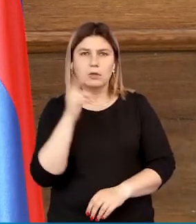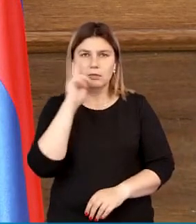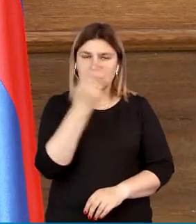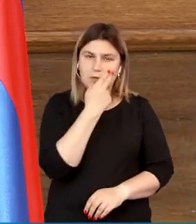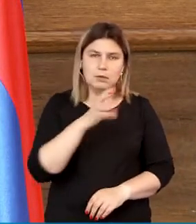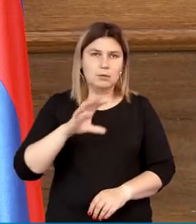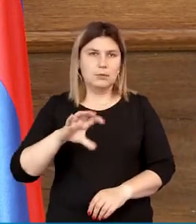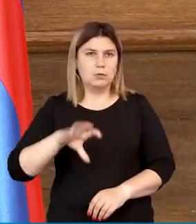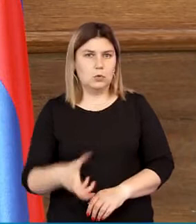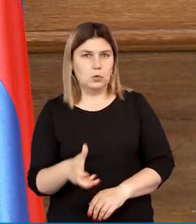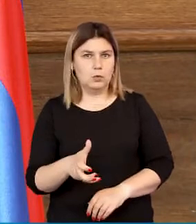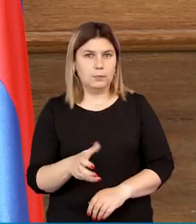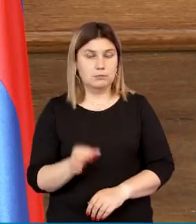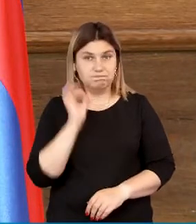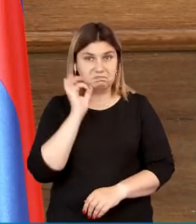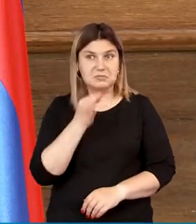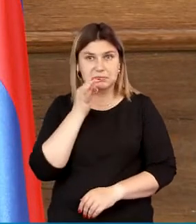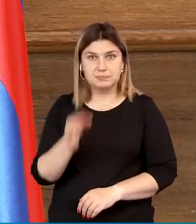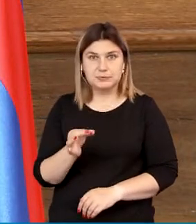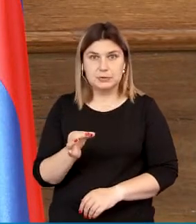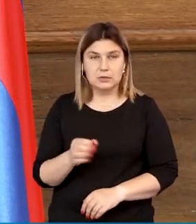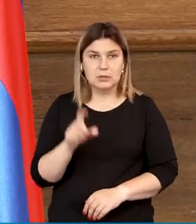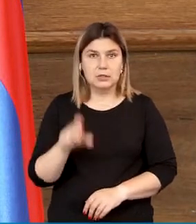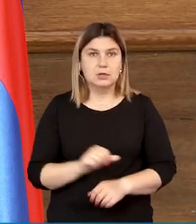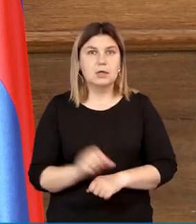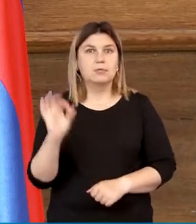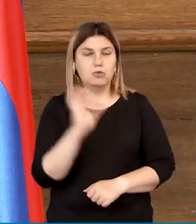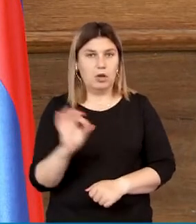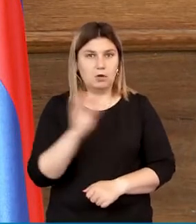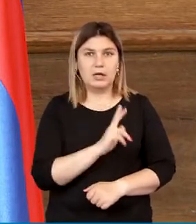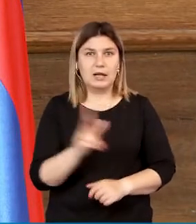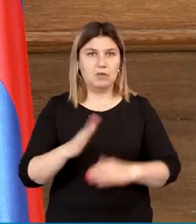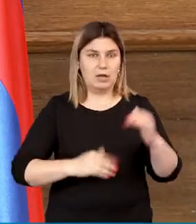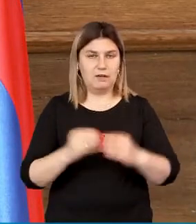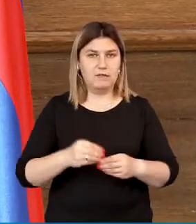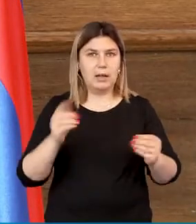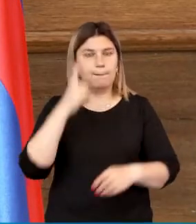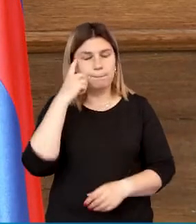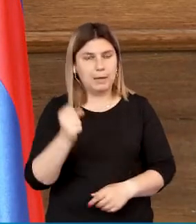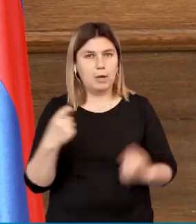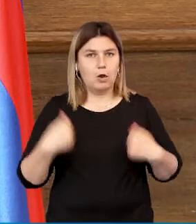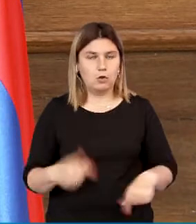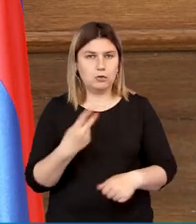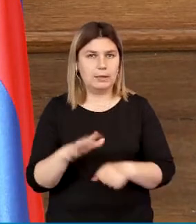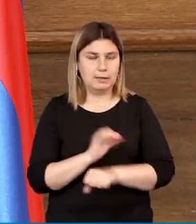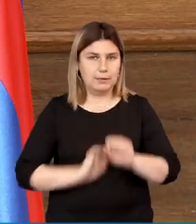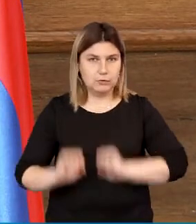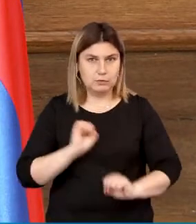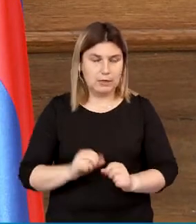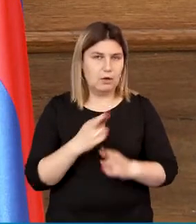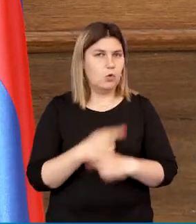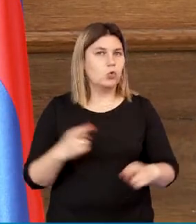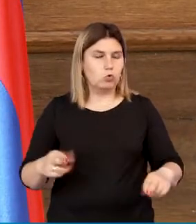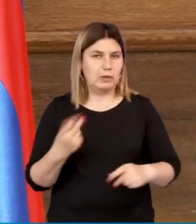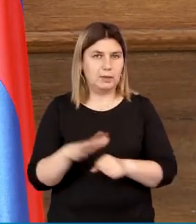grup? Dobre pytanie, panie Patryku. Przy okazji każdej inwestycji pamiętamy o osobach niepełnosprawnych, z różnymi